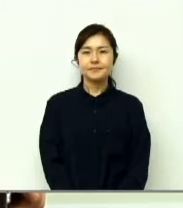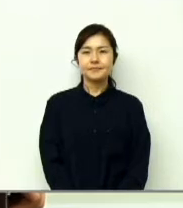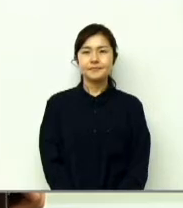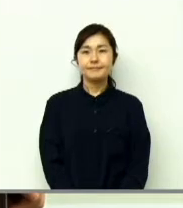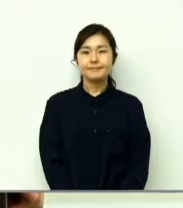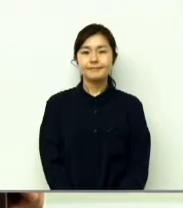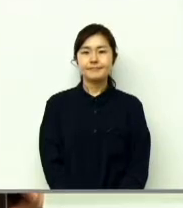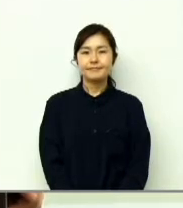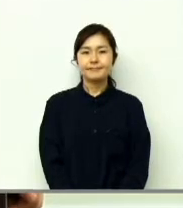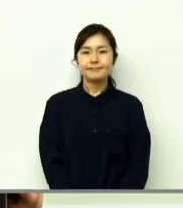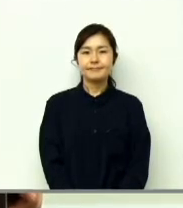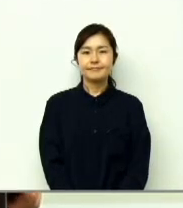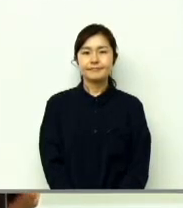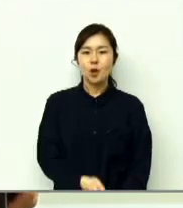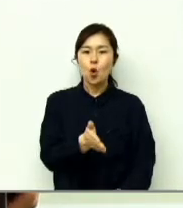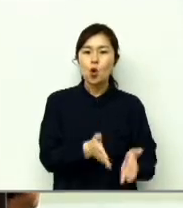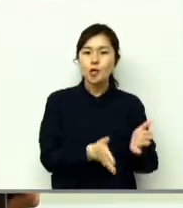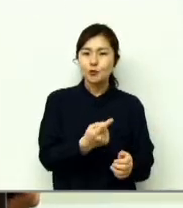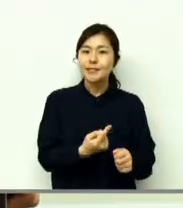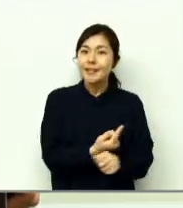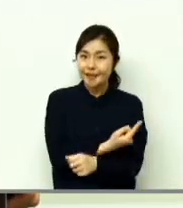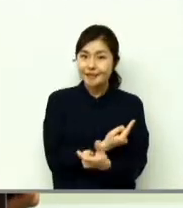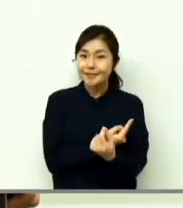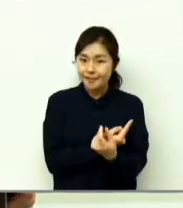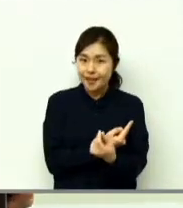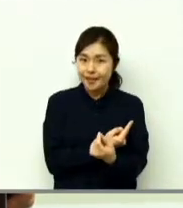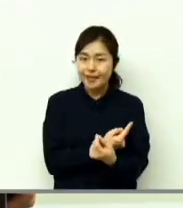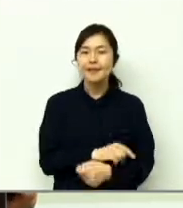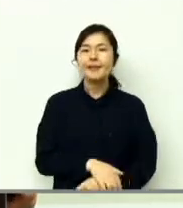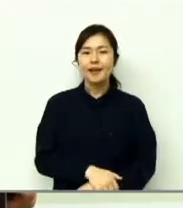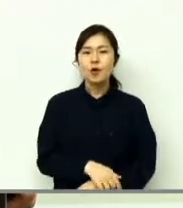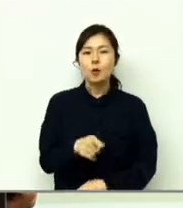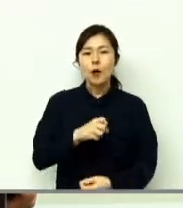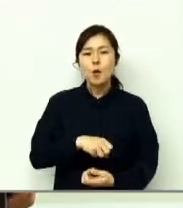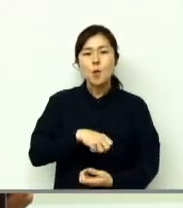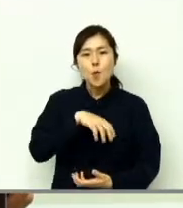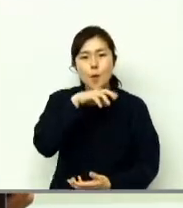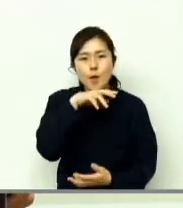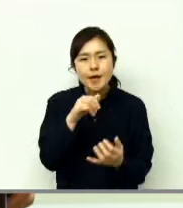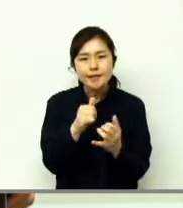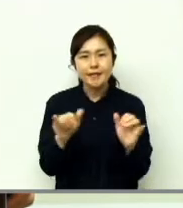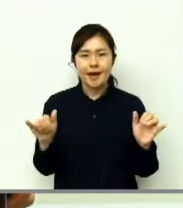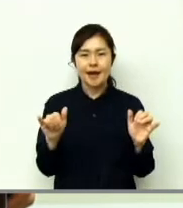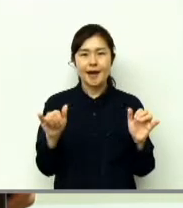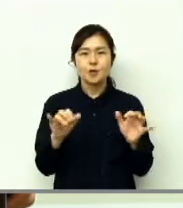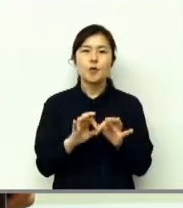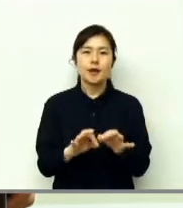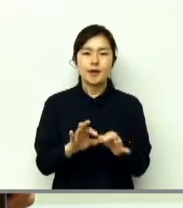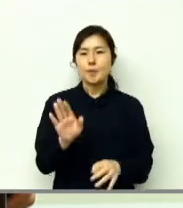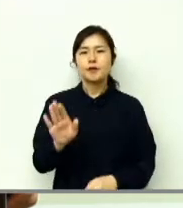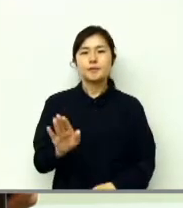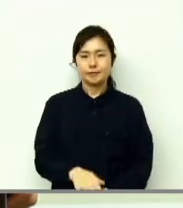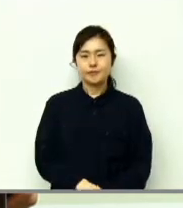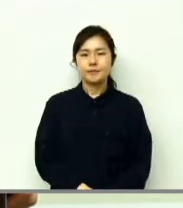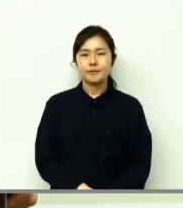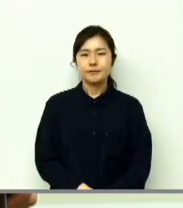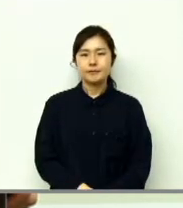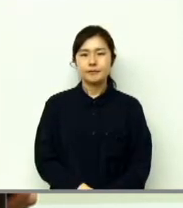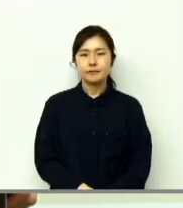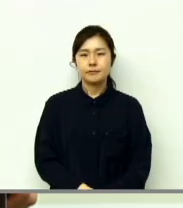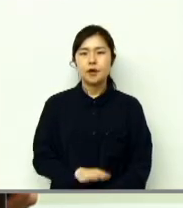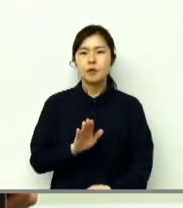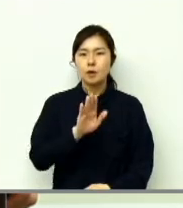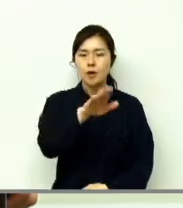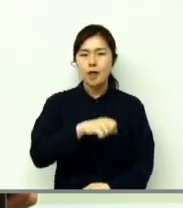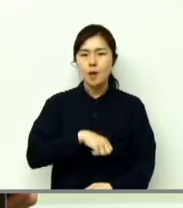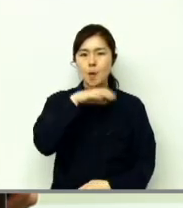これ以外のものとしましては、例えばですね、幸せ倍増プラン、高齢者の幸せ倍増という項目もございます。これはこれから超高齢化